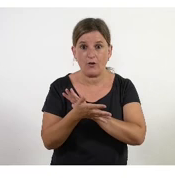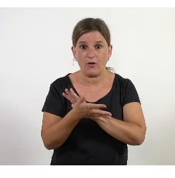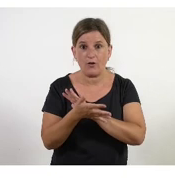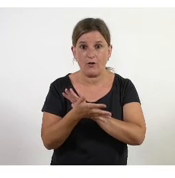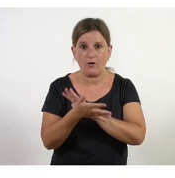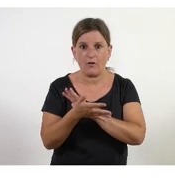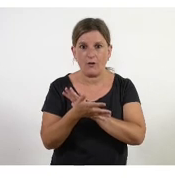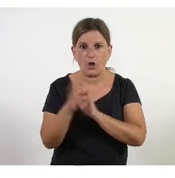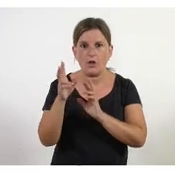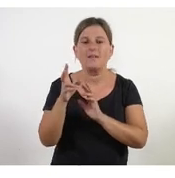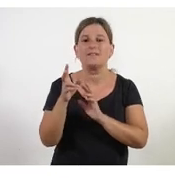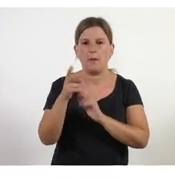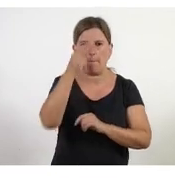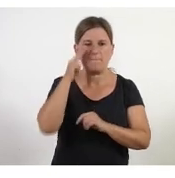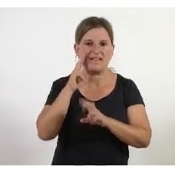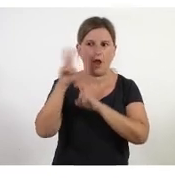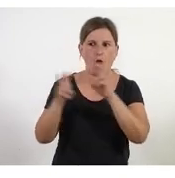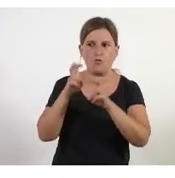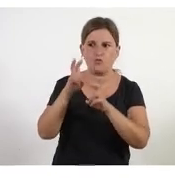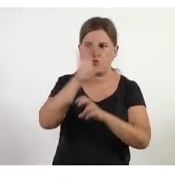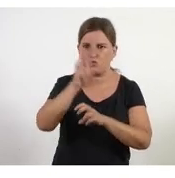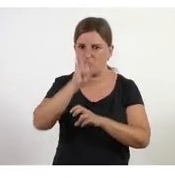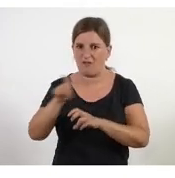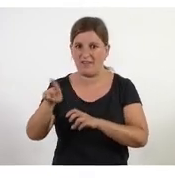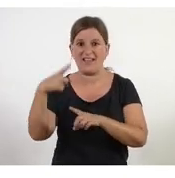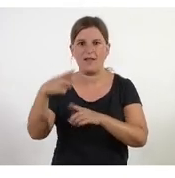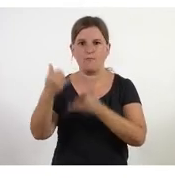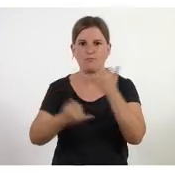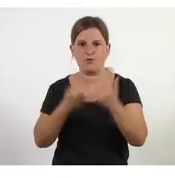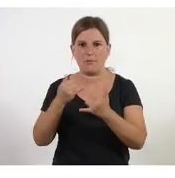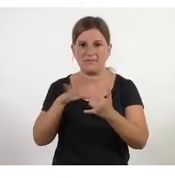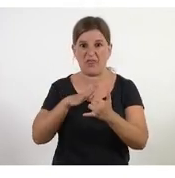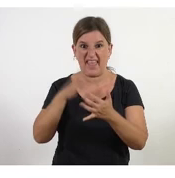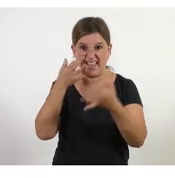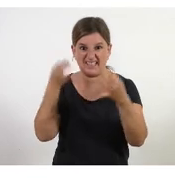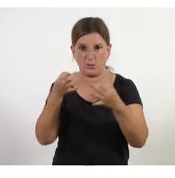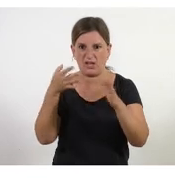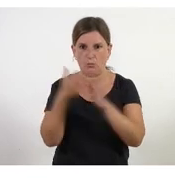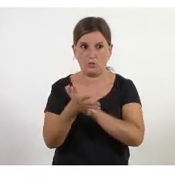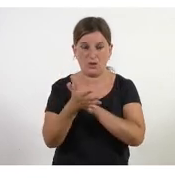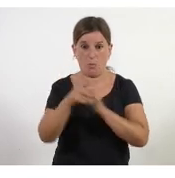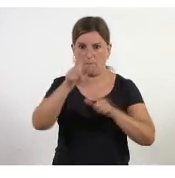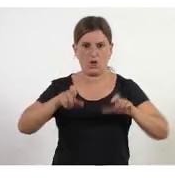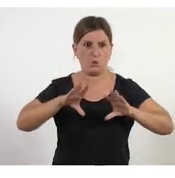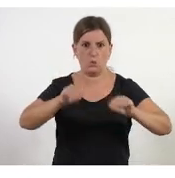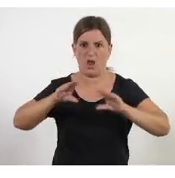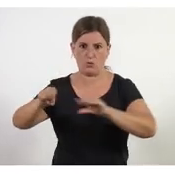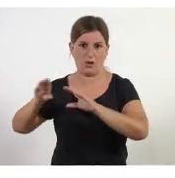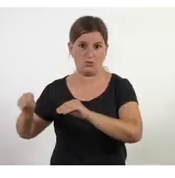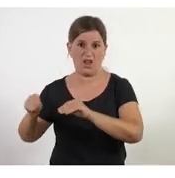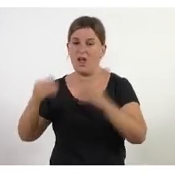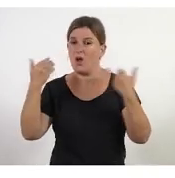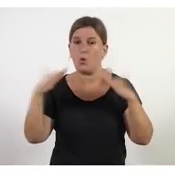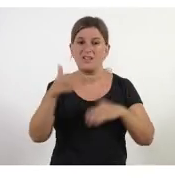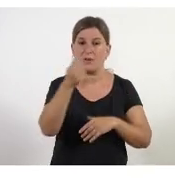més vulnerabilitats. Ha tingut molts problemes de seguretat perquè s'ha fet servir moltíssim. I això passa en qualsevol aplicació que s'ha fet